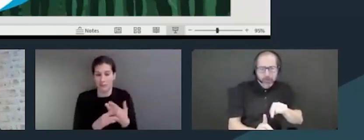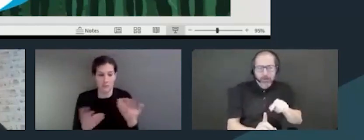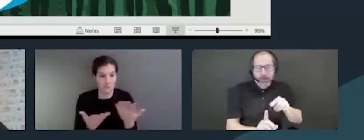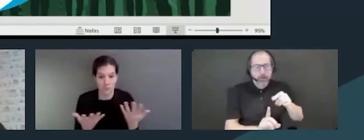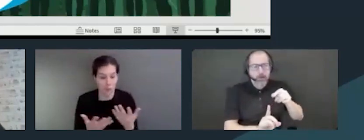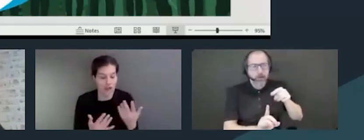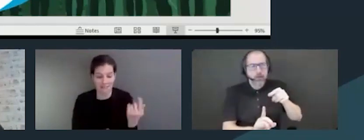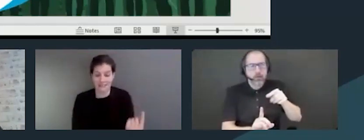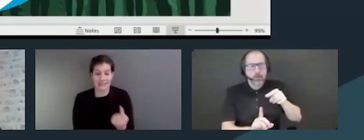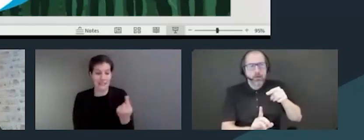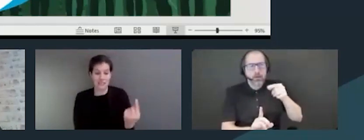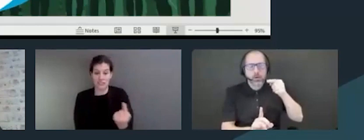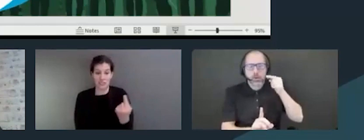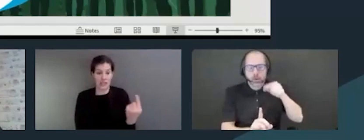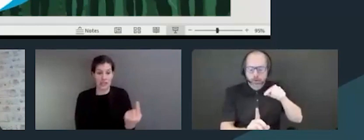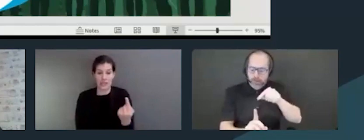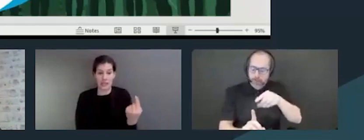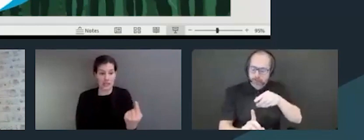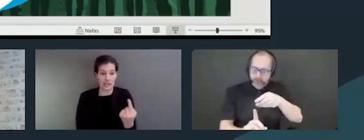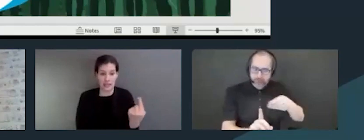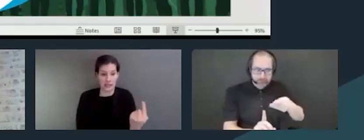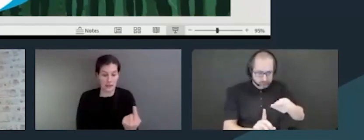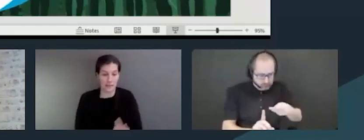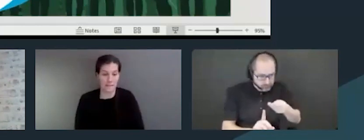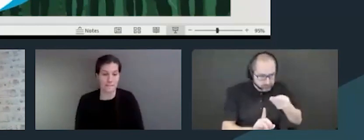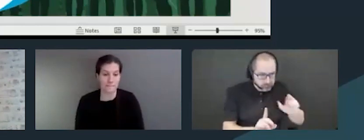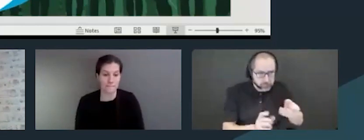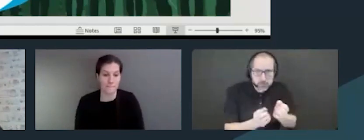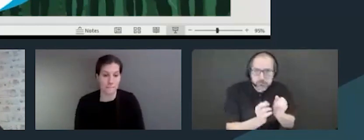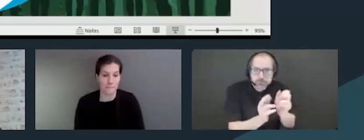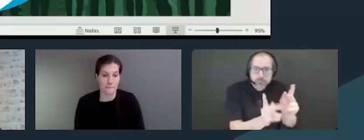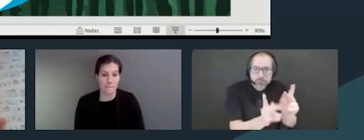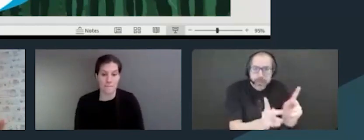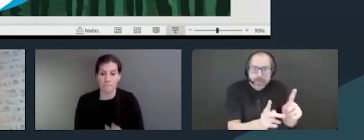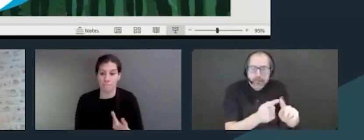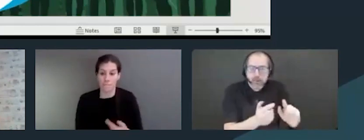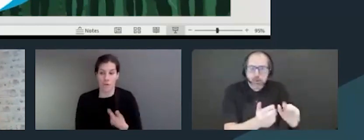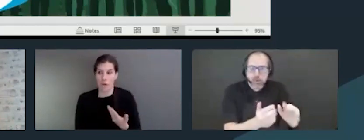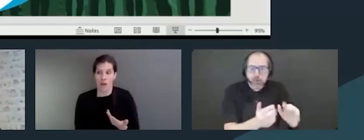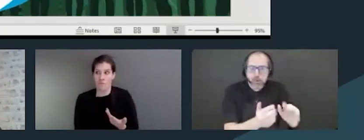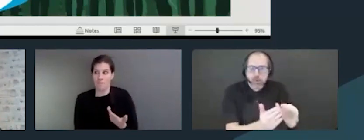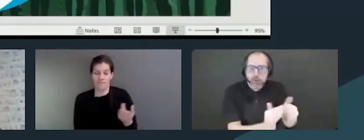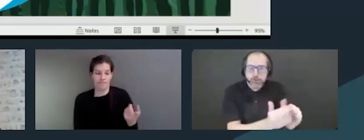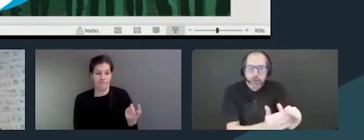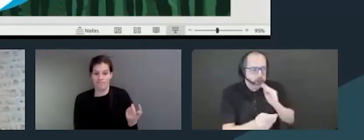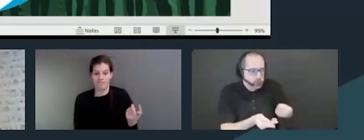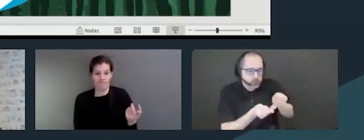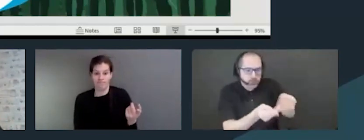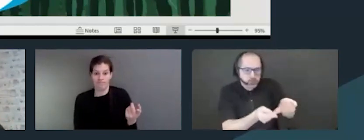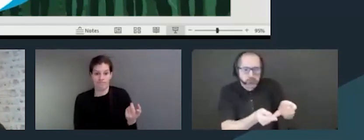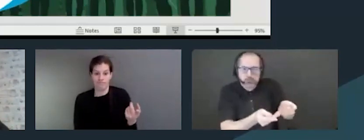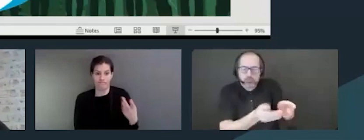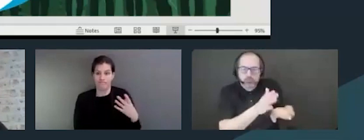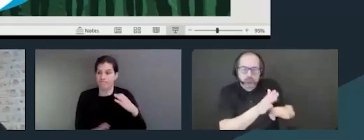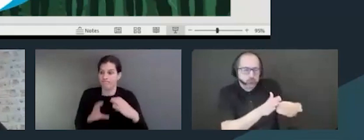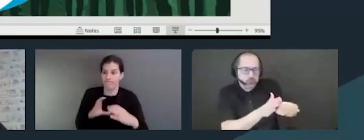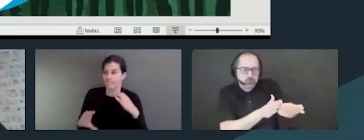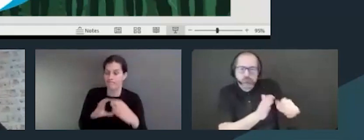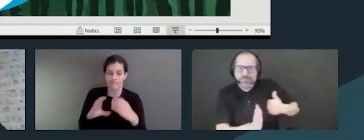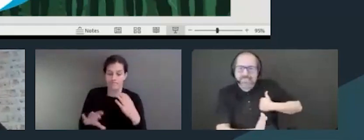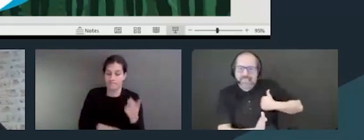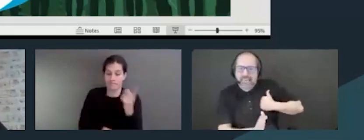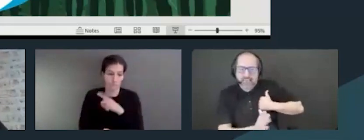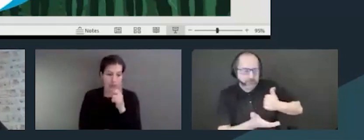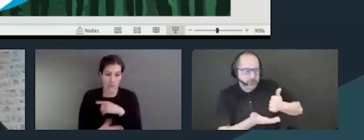pour apporter un plus à la communauté. On voudrait qu'ils fassent partie de la communauté, de faire partie de la grande famille du Canada. Mais s'ils ont